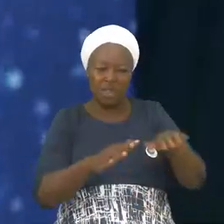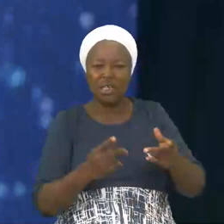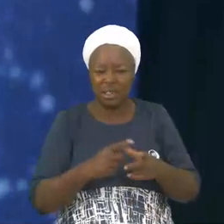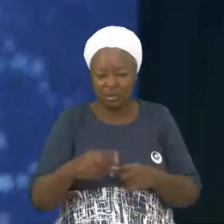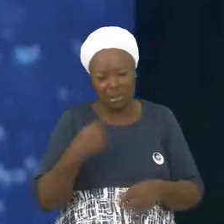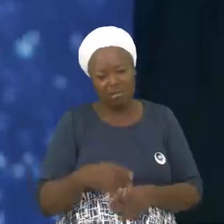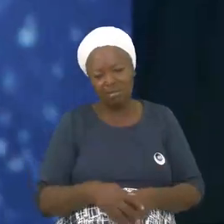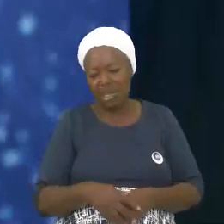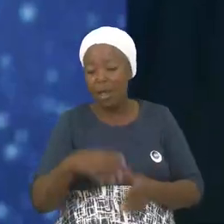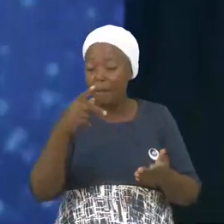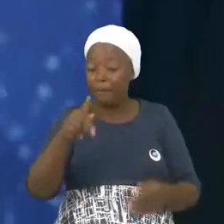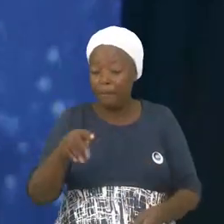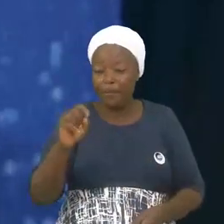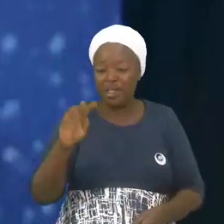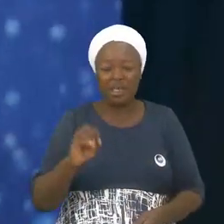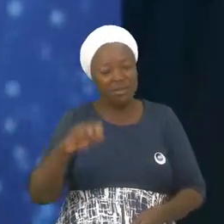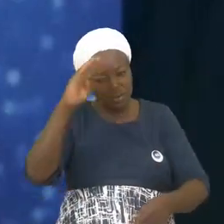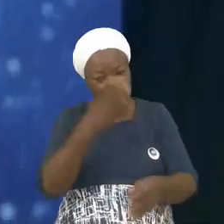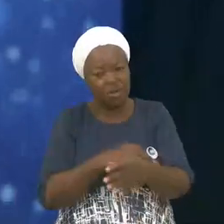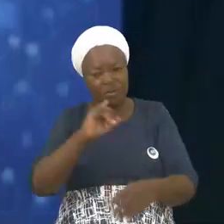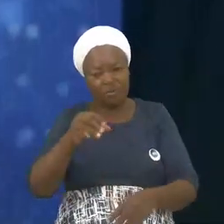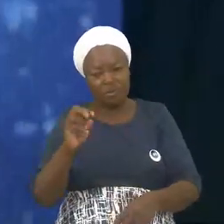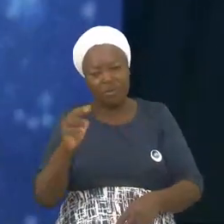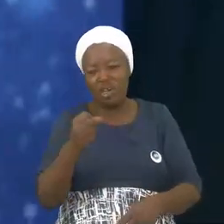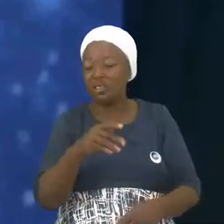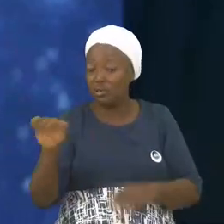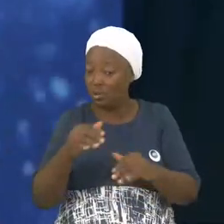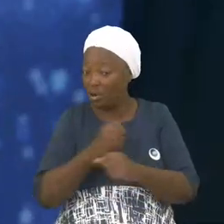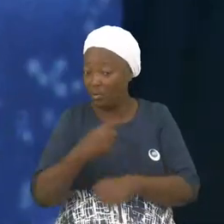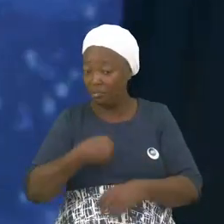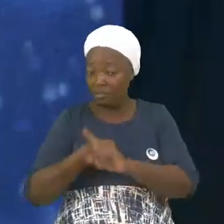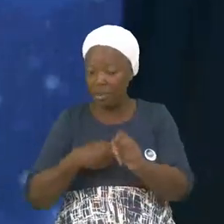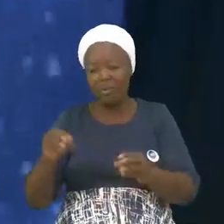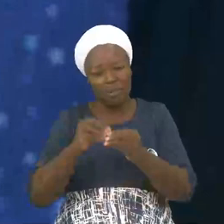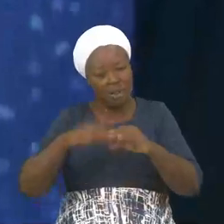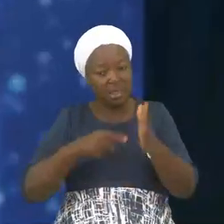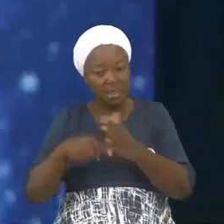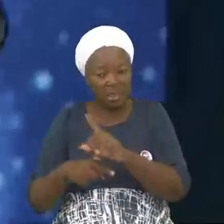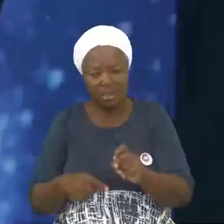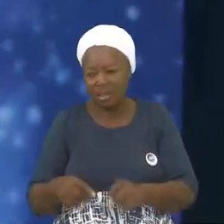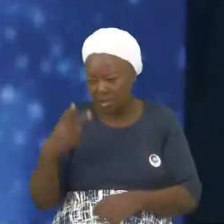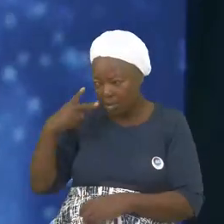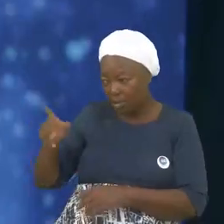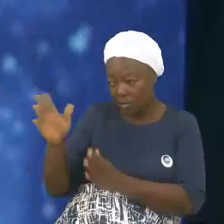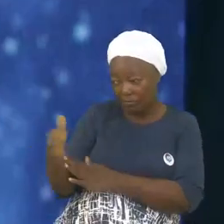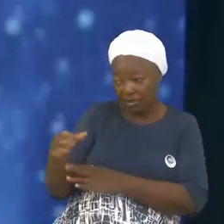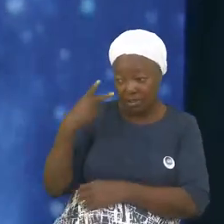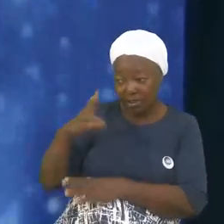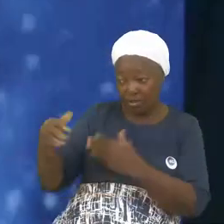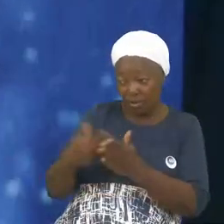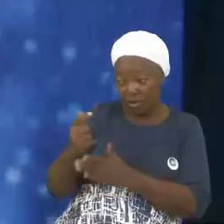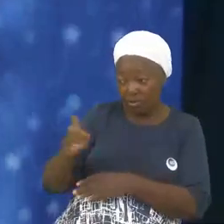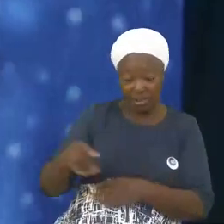tout, et tu dis, Pierre, Simon Pierre, fils de Jonas, m'aimes-tu plus que